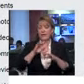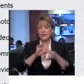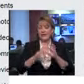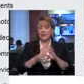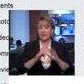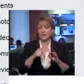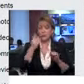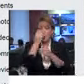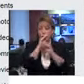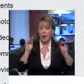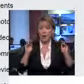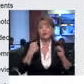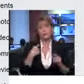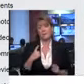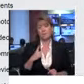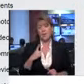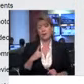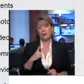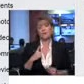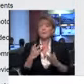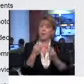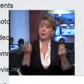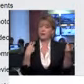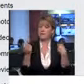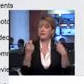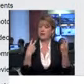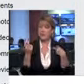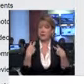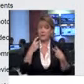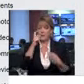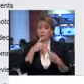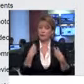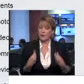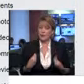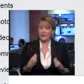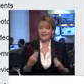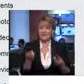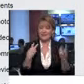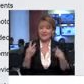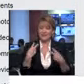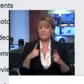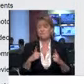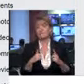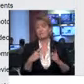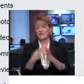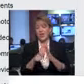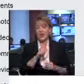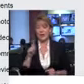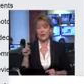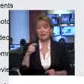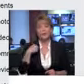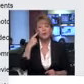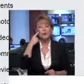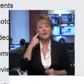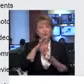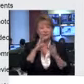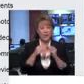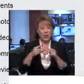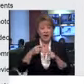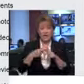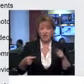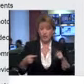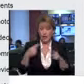וכן, ולכן אנחנו מחכים, והרבה אנשים הצטרפו אלינו, הרבה אנשים טובים ויקרים. ובסך הכל, אני חושב שבחצי שנה האחרונה